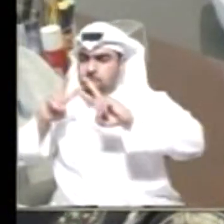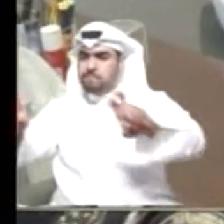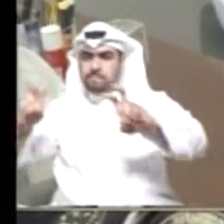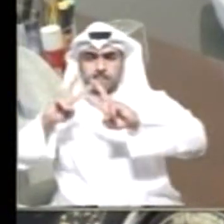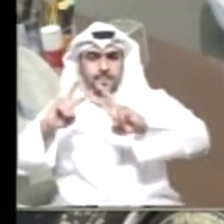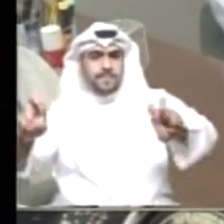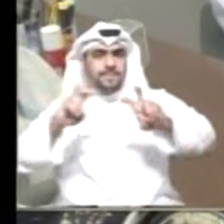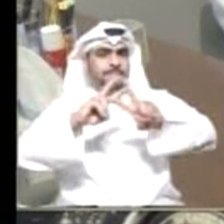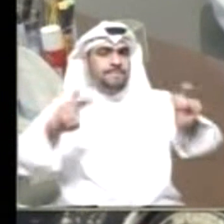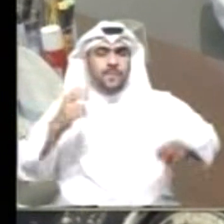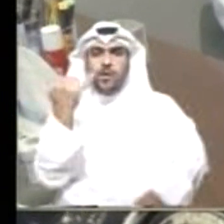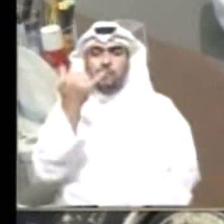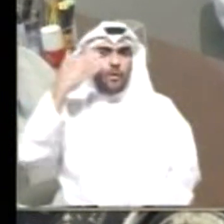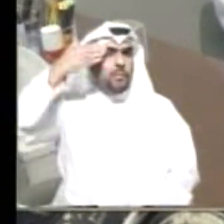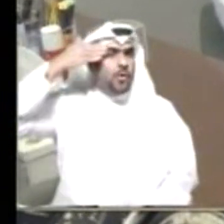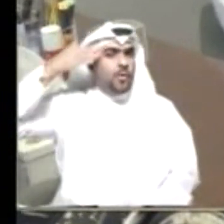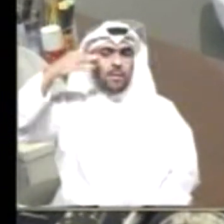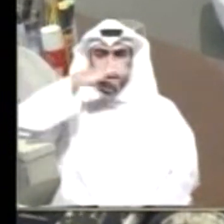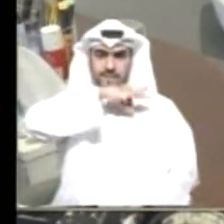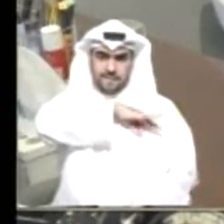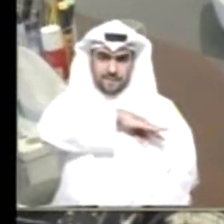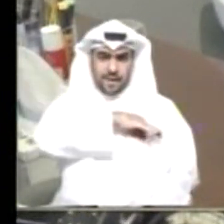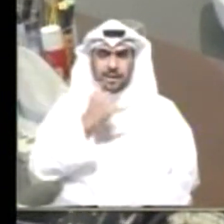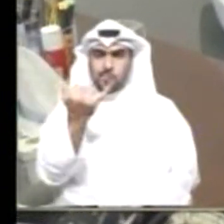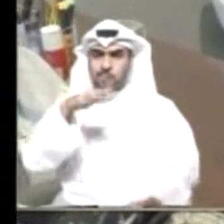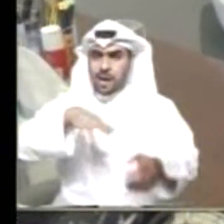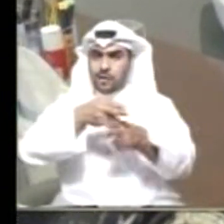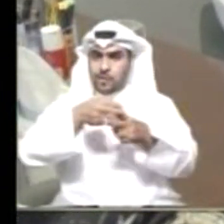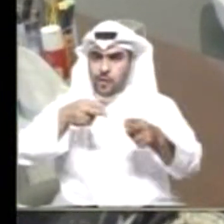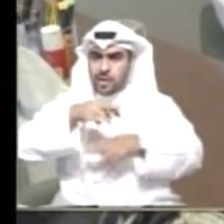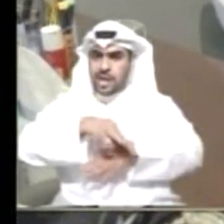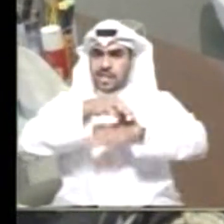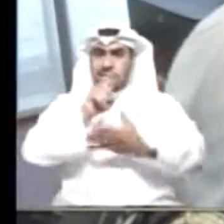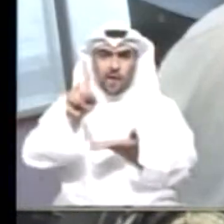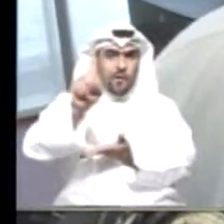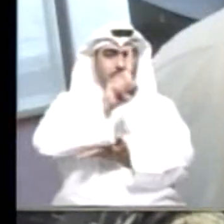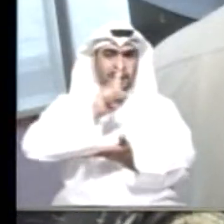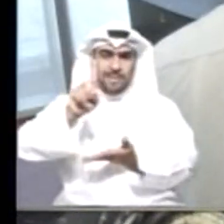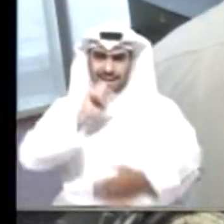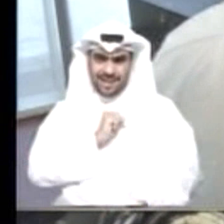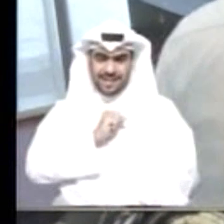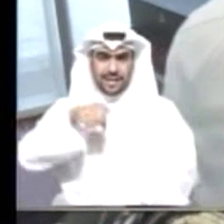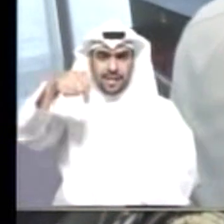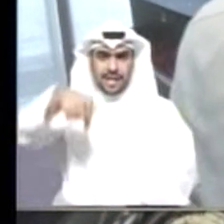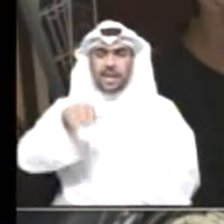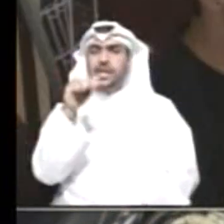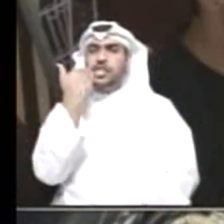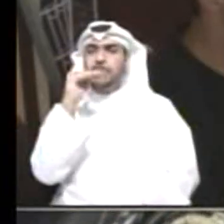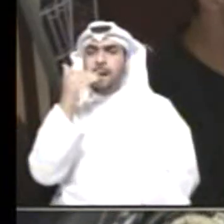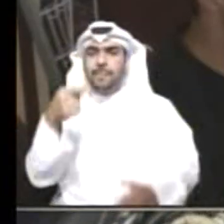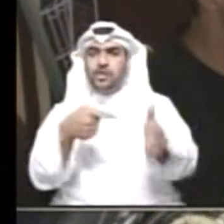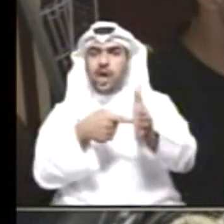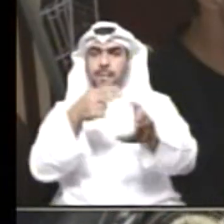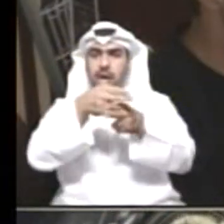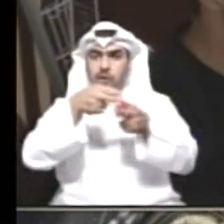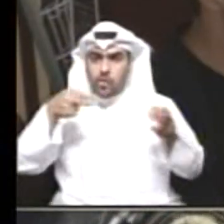دورته الصيفية الذي يقيمها لطلبة المرحلة الثانوية وطلبة الجامعة. هذه الدورة التي يتدرب من